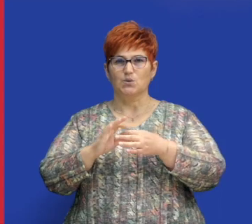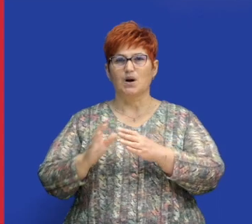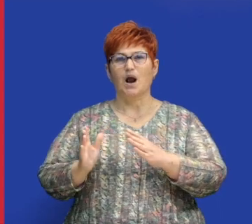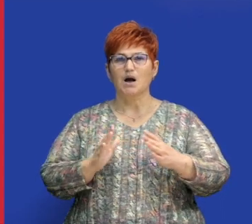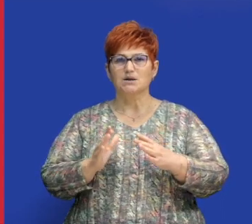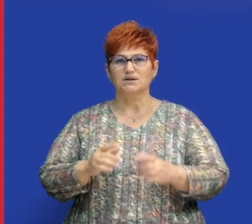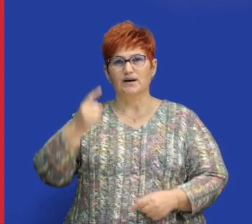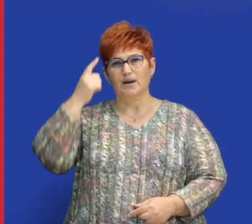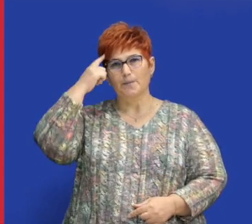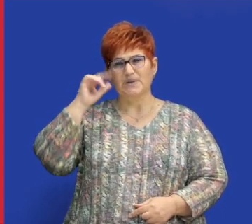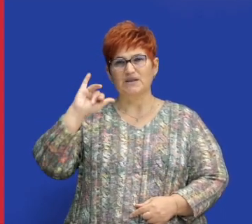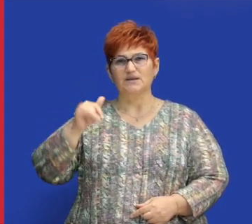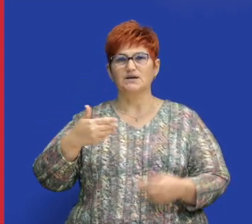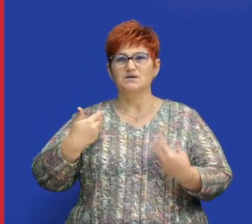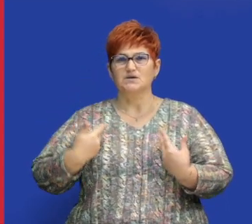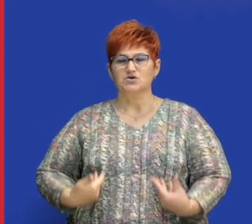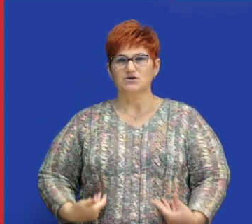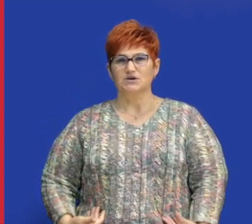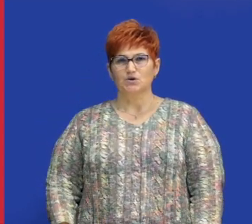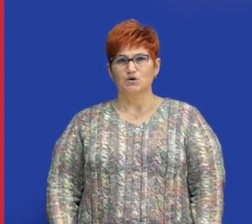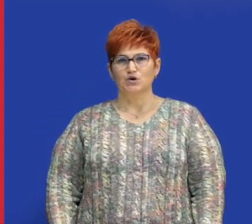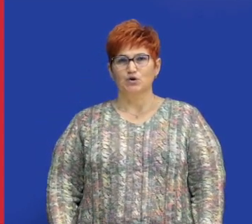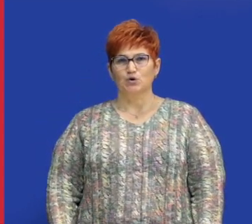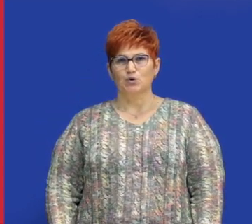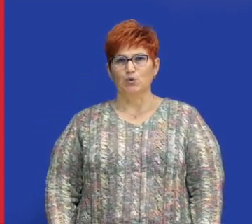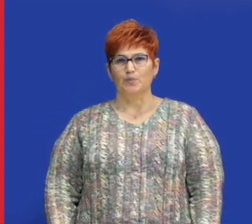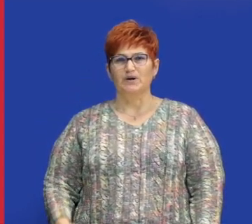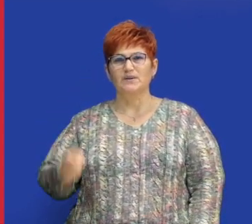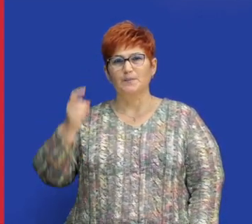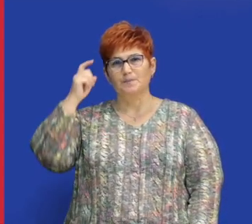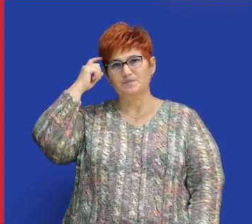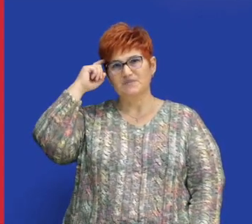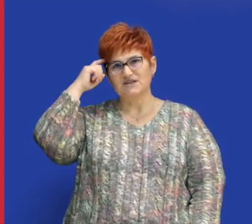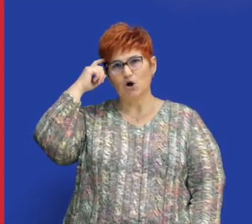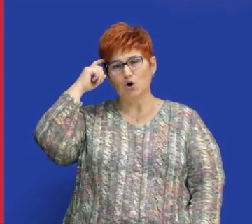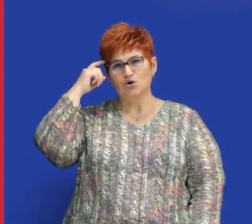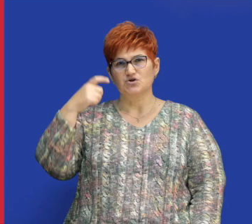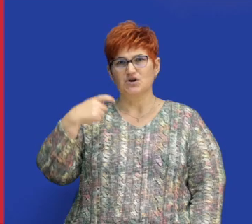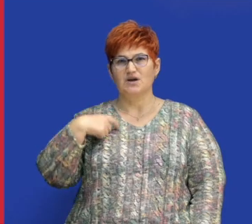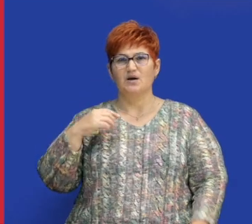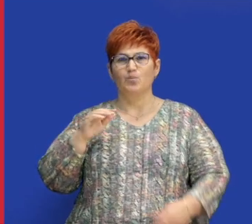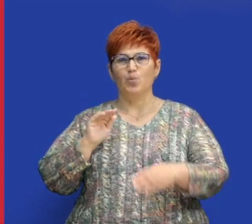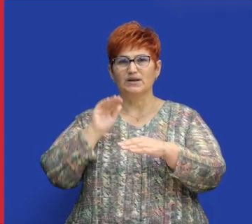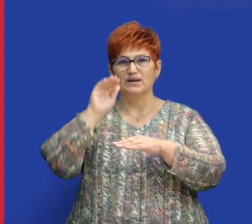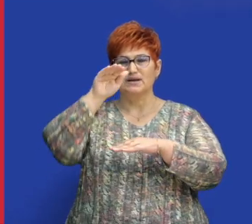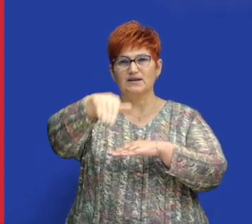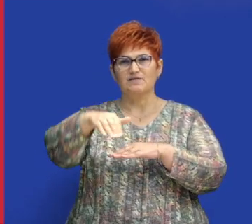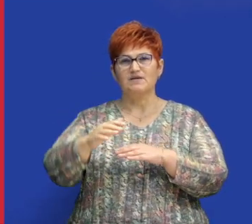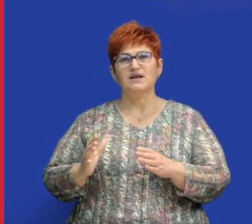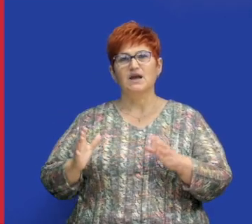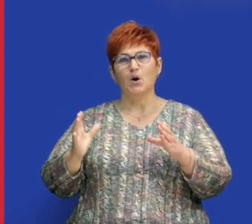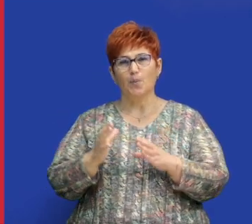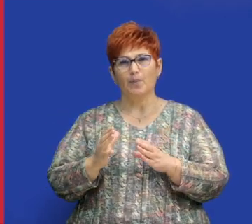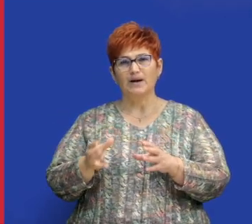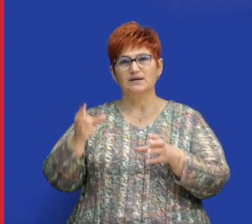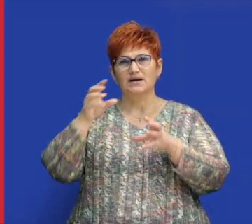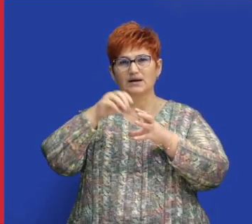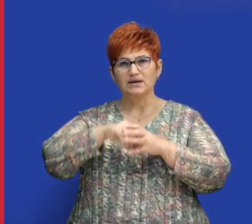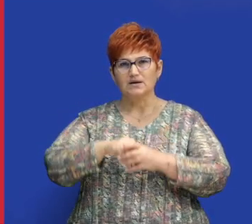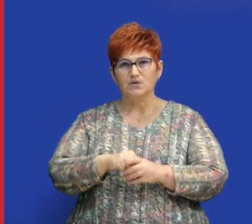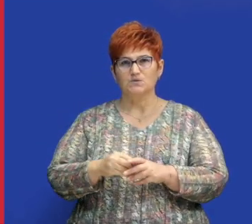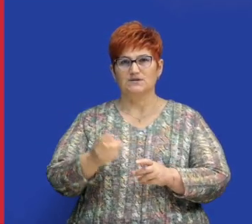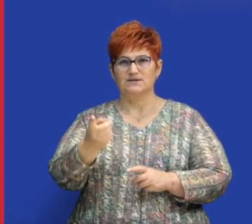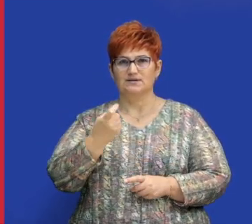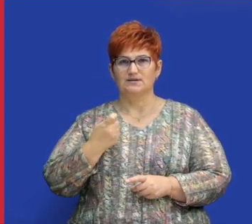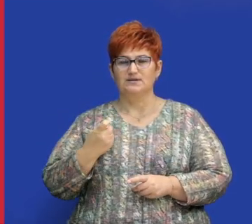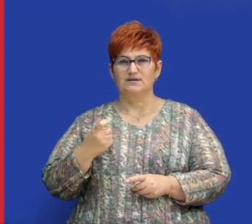signore, asszonyom, signora, kisasszony mellett a foglalkozásra utalás is divat. Dottore, orvos, professzore,